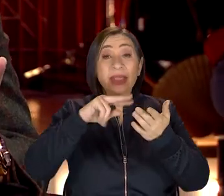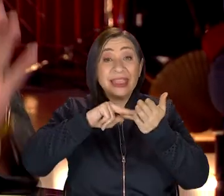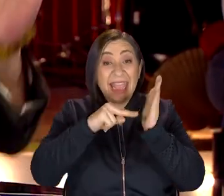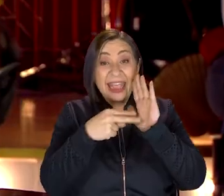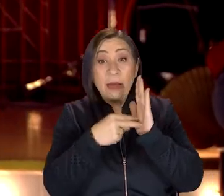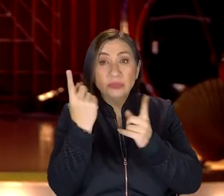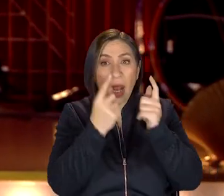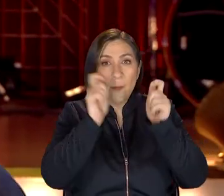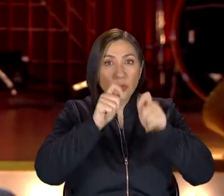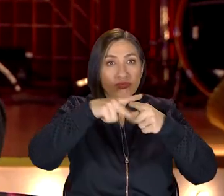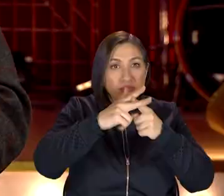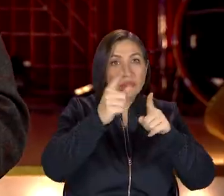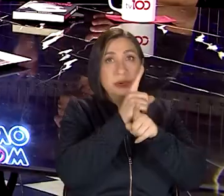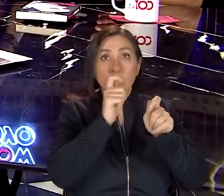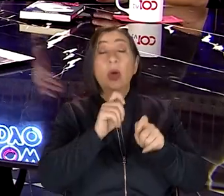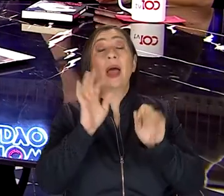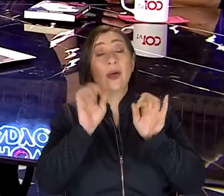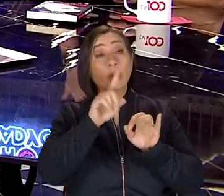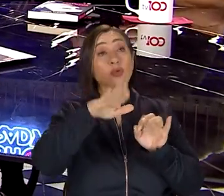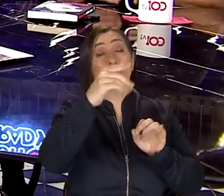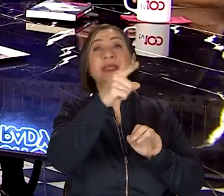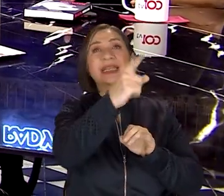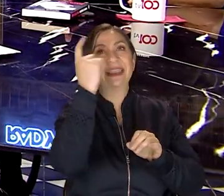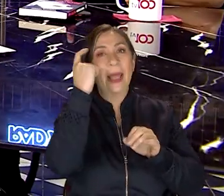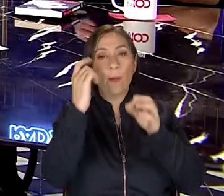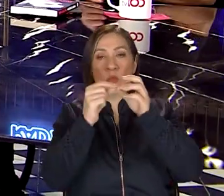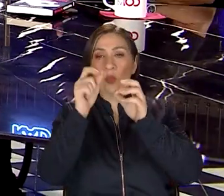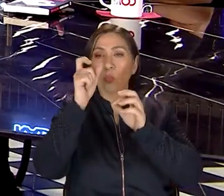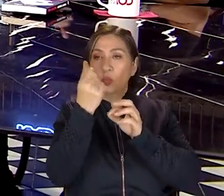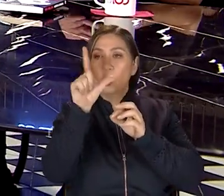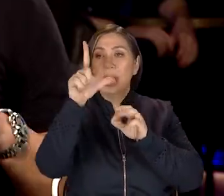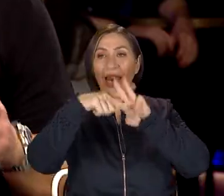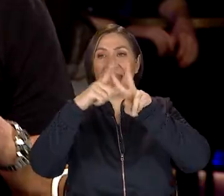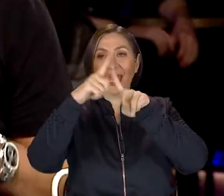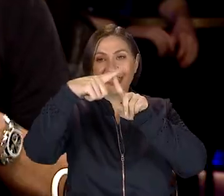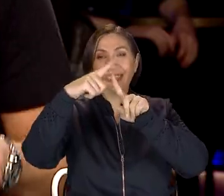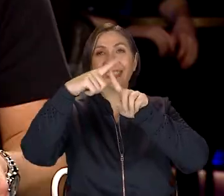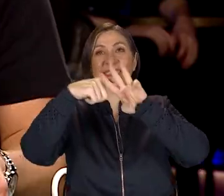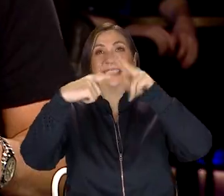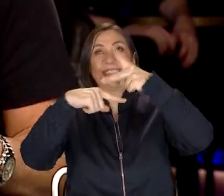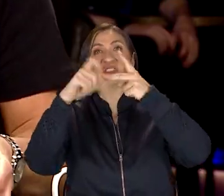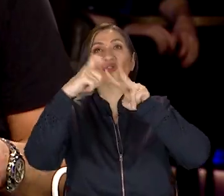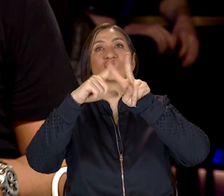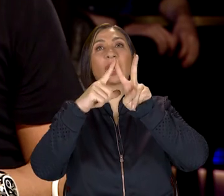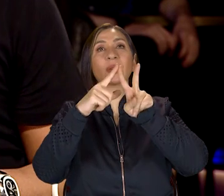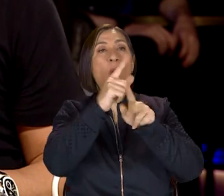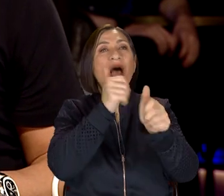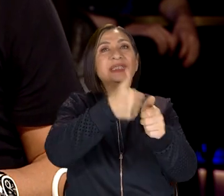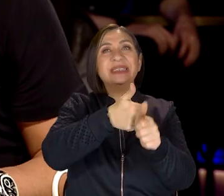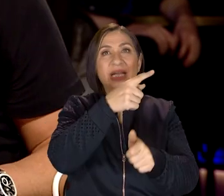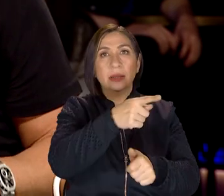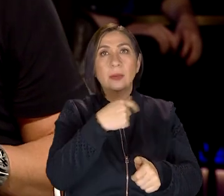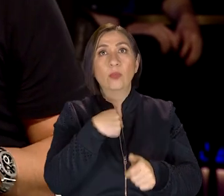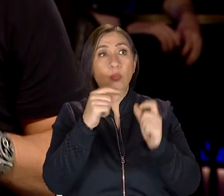hatırlıyorum. Ondan sonra orada bizim, seni de tanıdığın Bülent Tezcan var, Bubu var. Bubu da oranın asistanı yani.